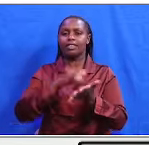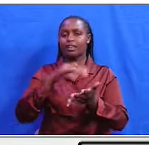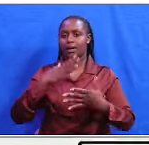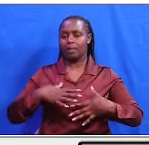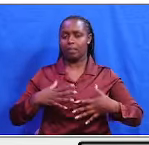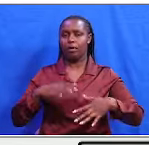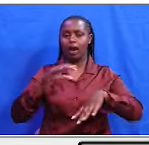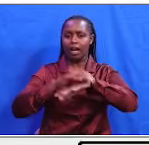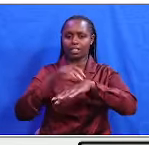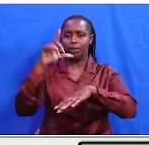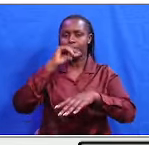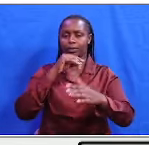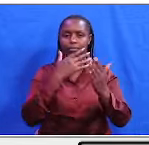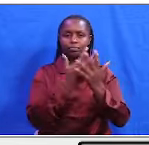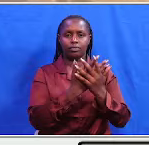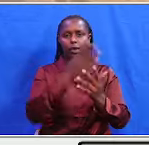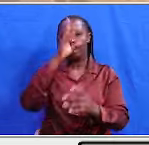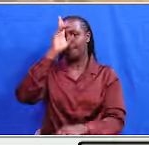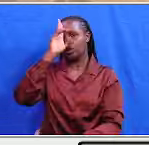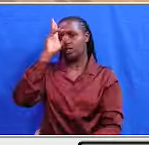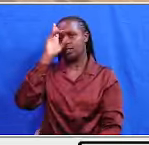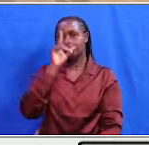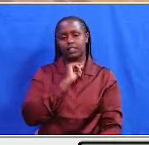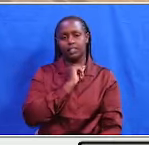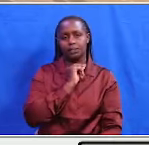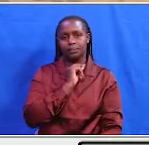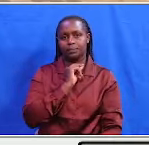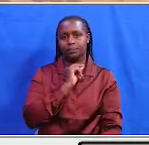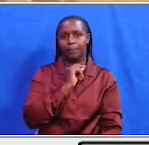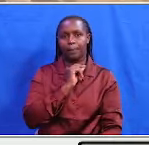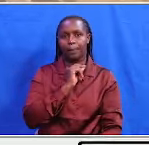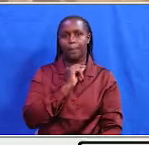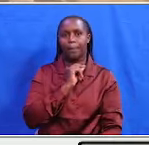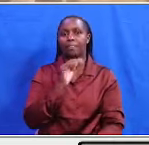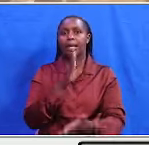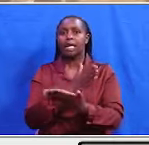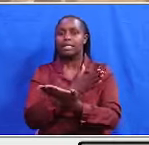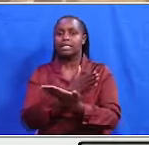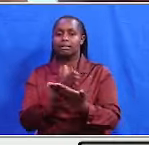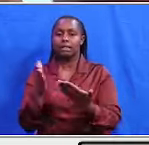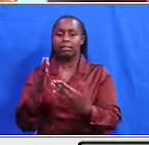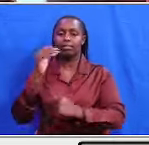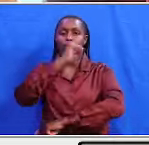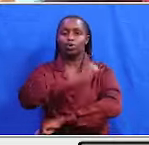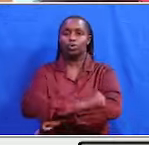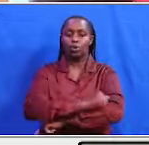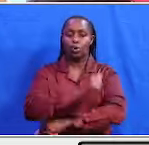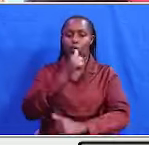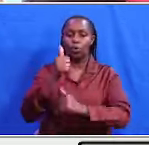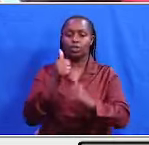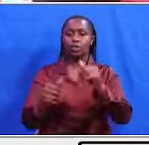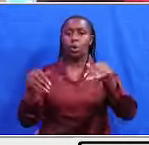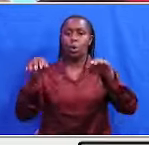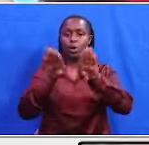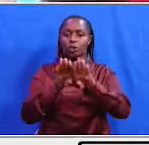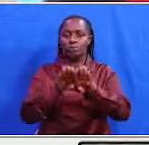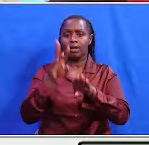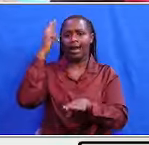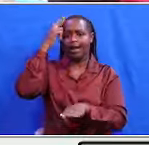pale kituo ya polisi Takwel. Baadhi ya shule nyingine ambazo zimefungwa kutokana na vita